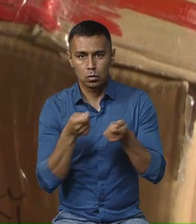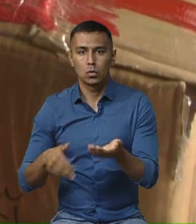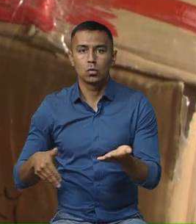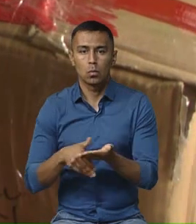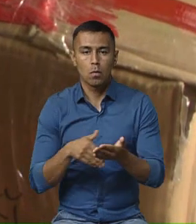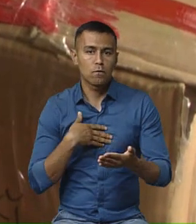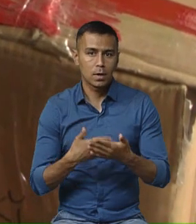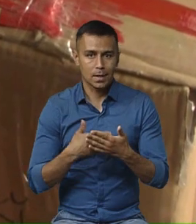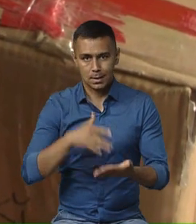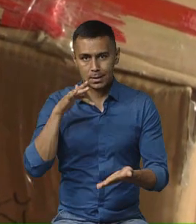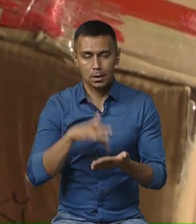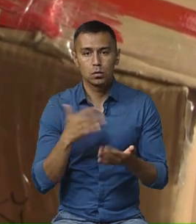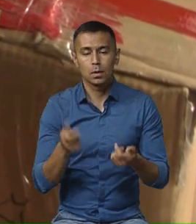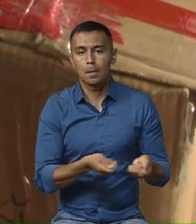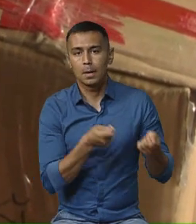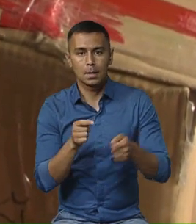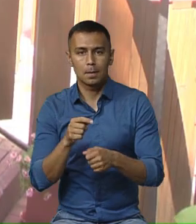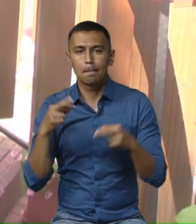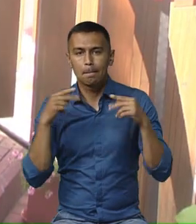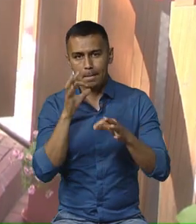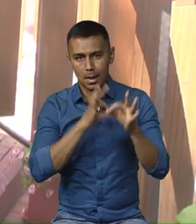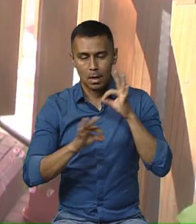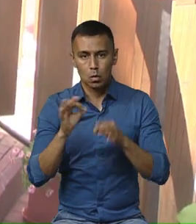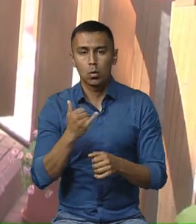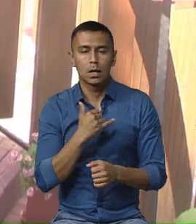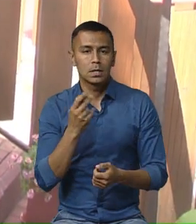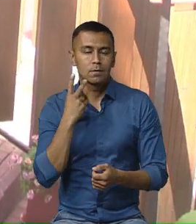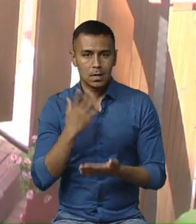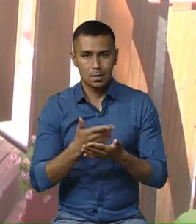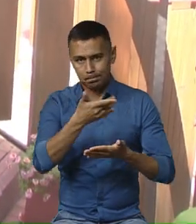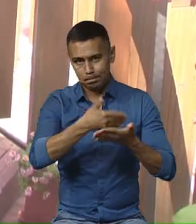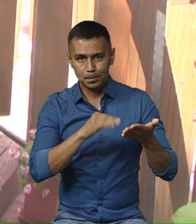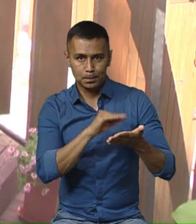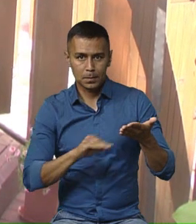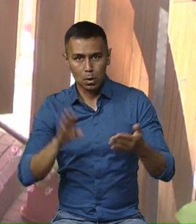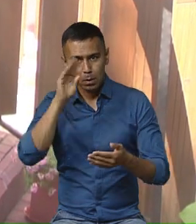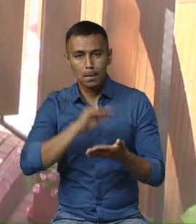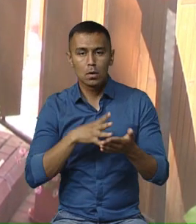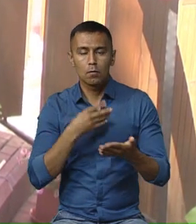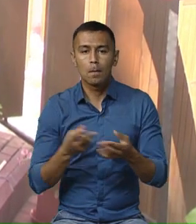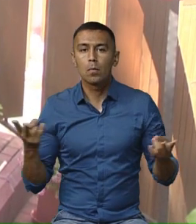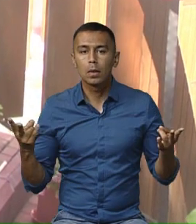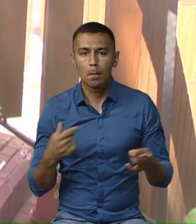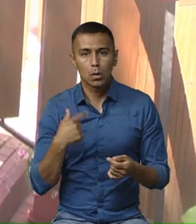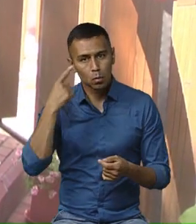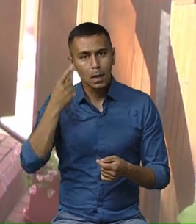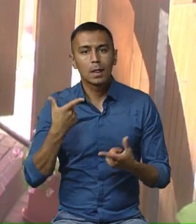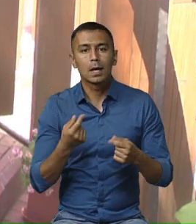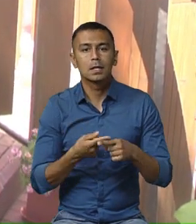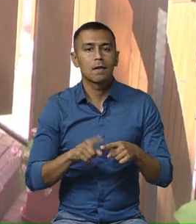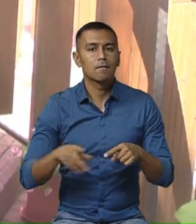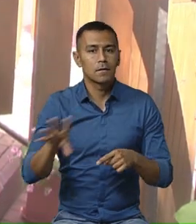у волонтерський центр. Сьогодні принесла медикаменти. У нас завжди є списки, хлопці пишуть свої потреби, і ми думаємо, де це все взяти